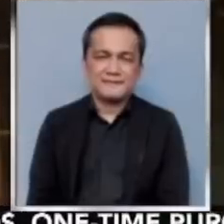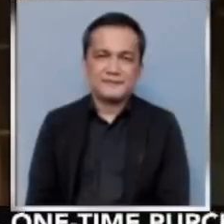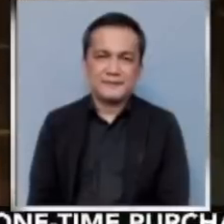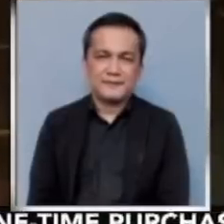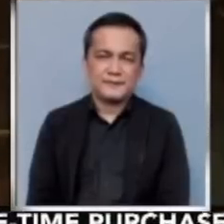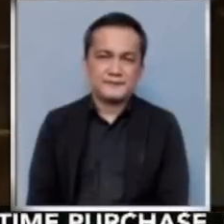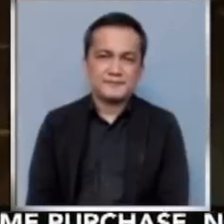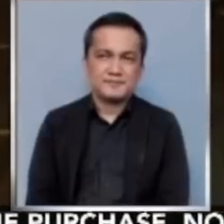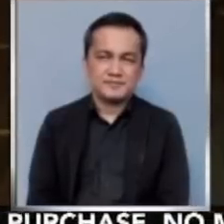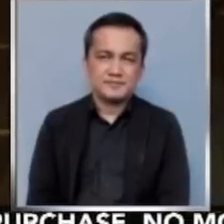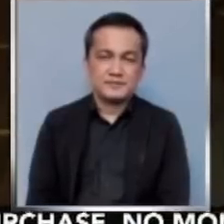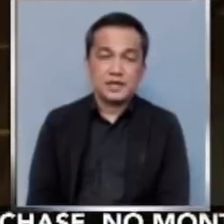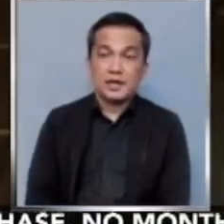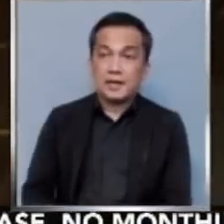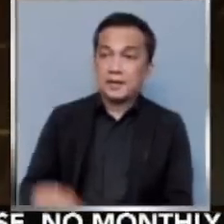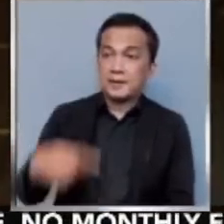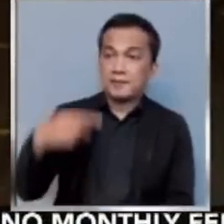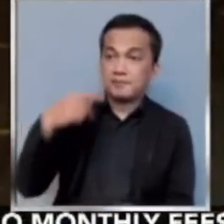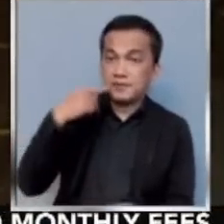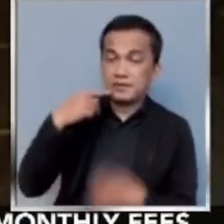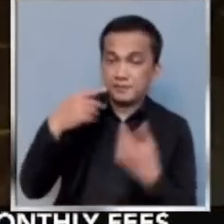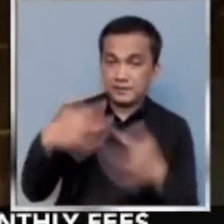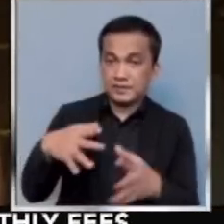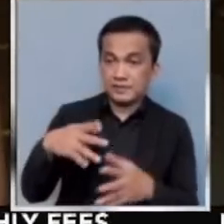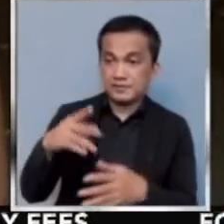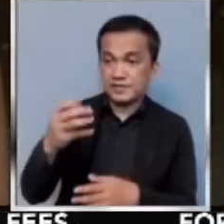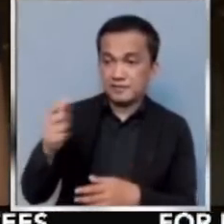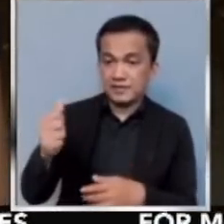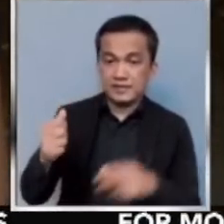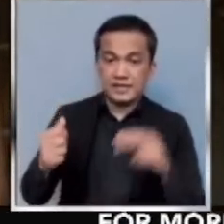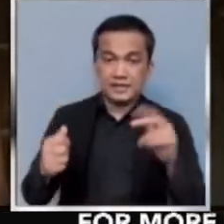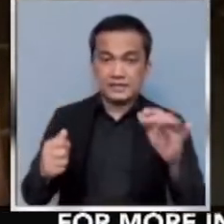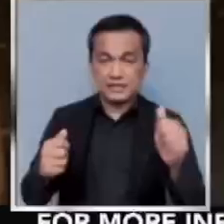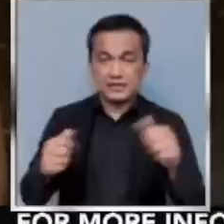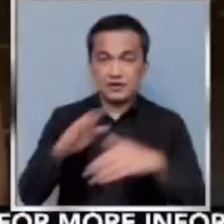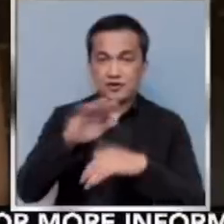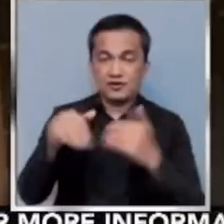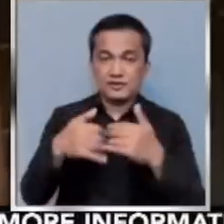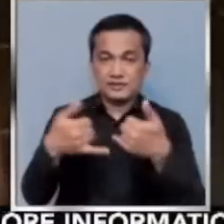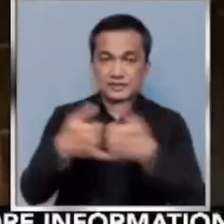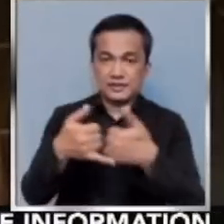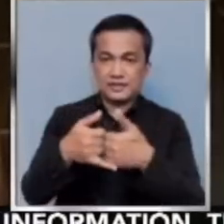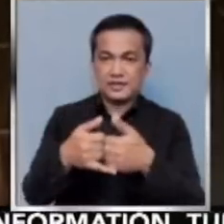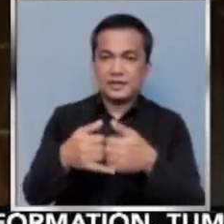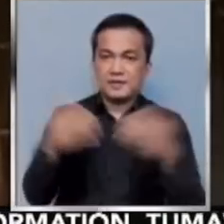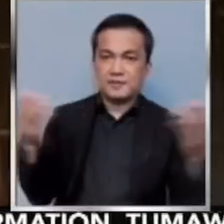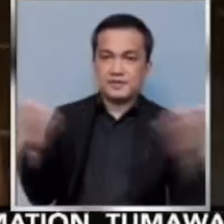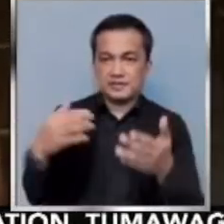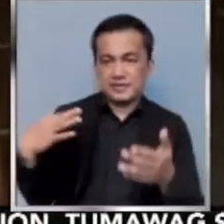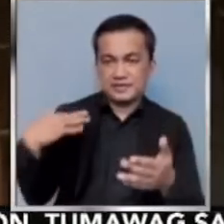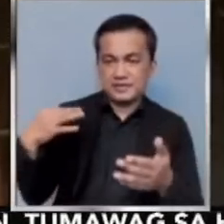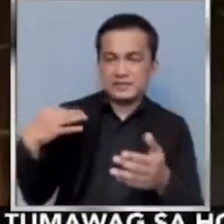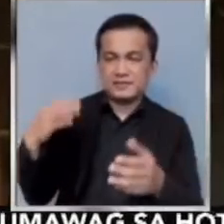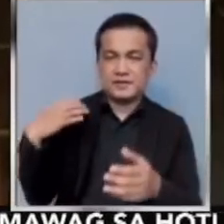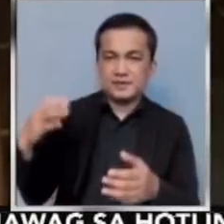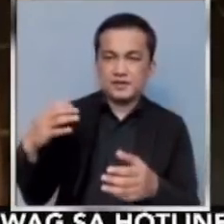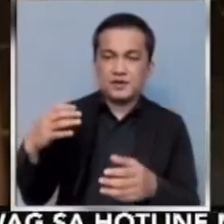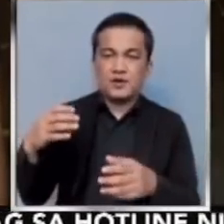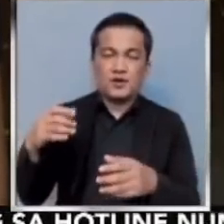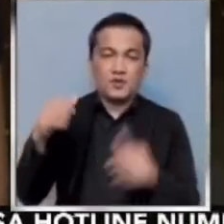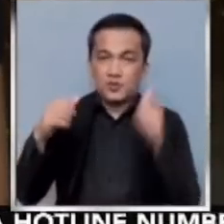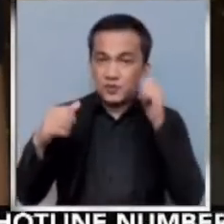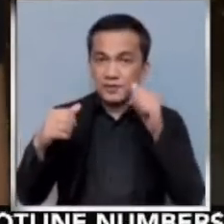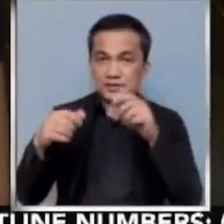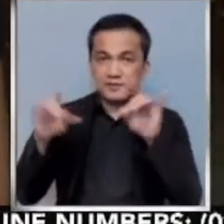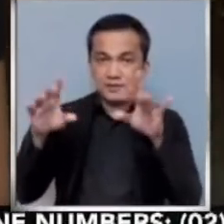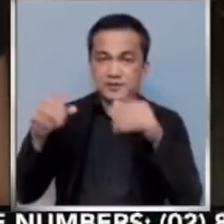Pia, pagkatapos naman ng GMA-NCAA All-Star Game ay pinakilala na rin yung team captains ng NCAA Women's Volleyball Teams na magharap-harap simula June